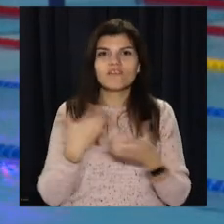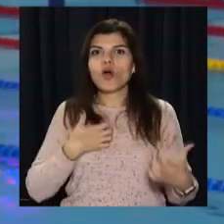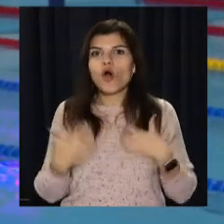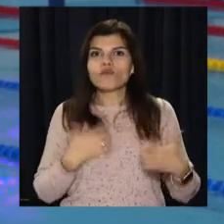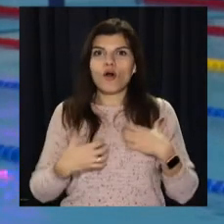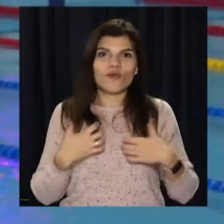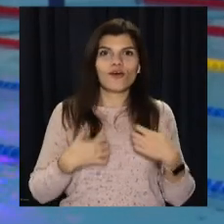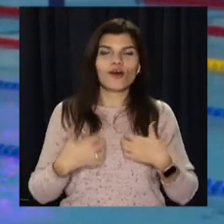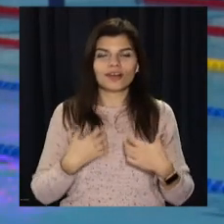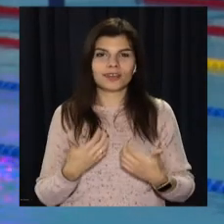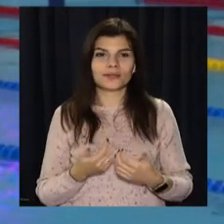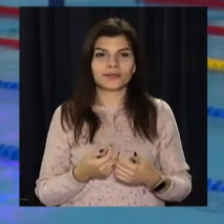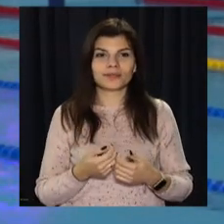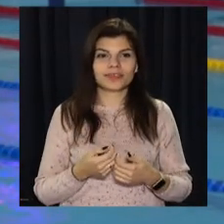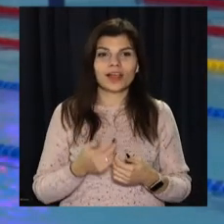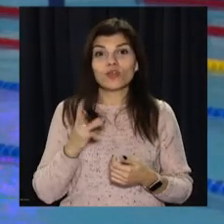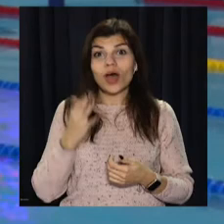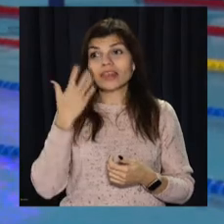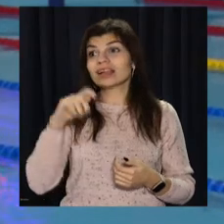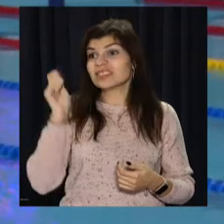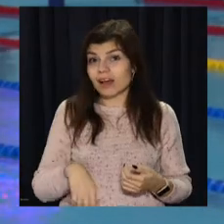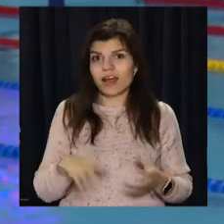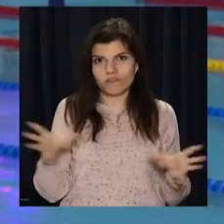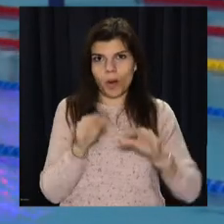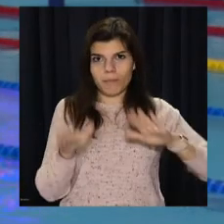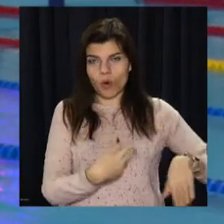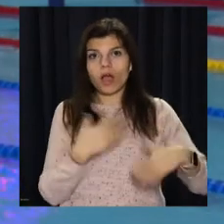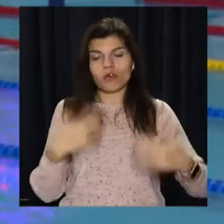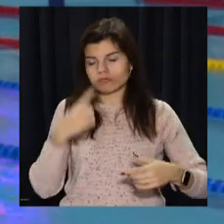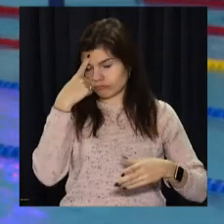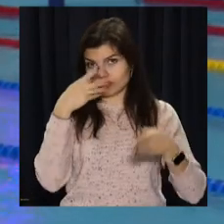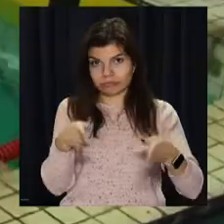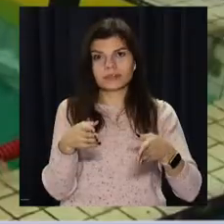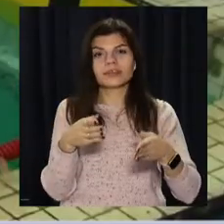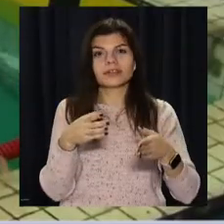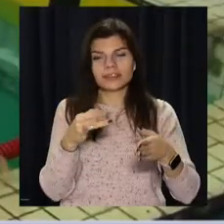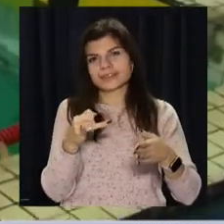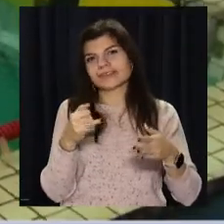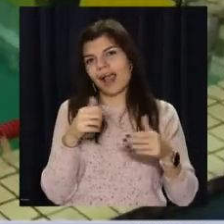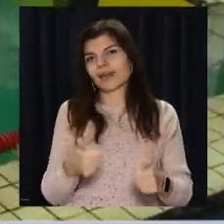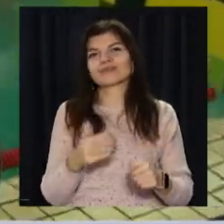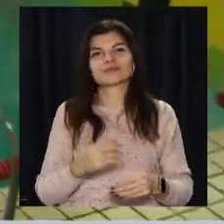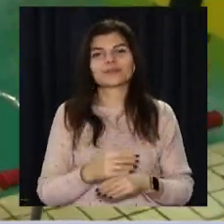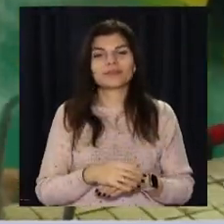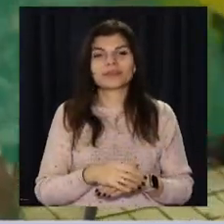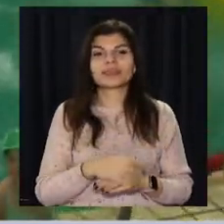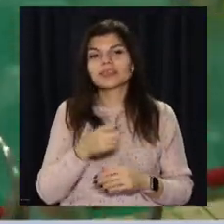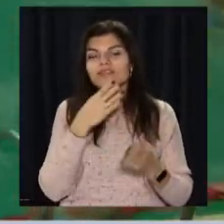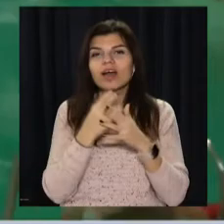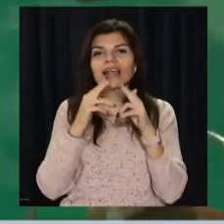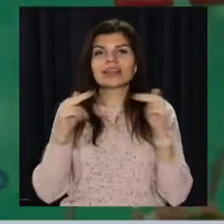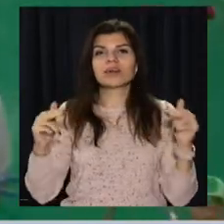волнення, і на старті все проходить і становиться хорошо. Свій переможний слід дніпровські